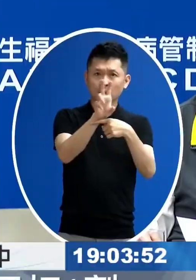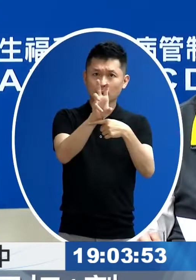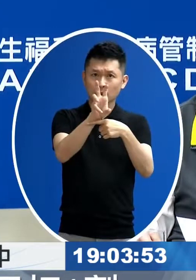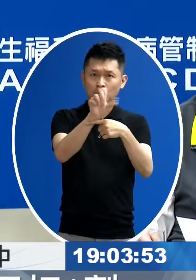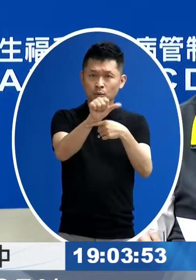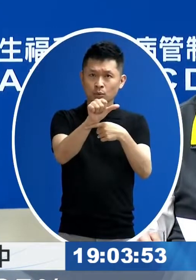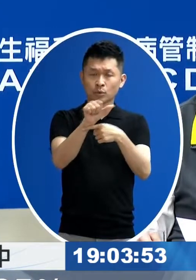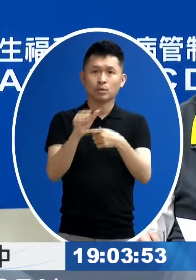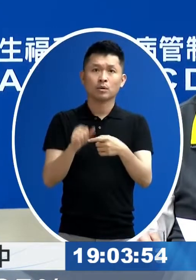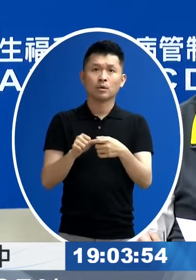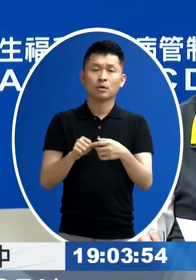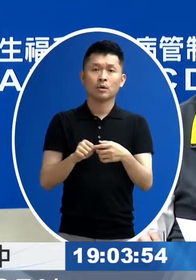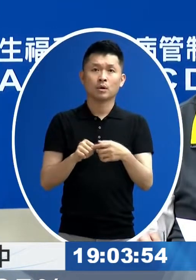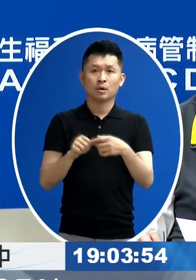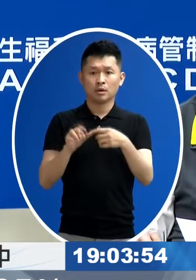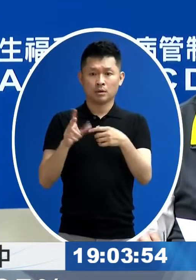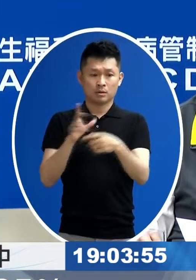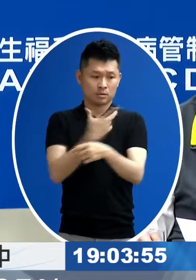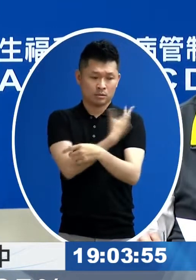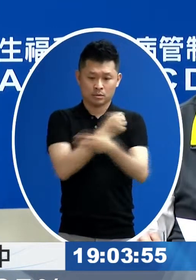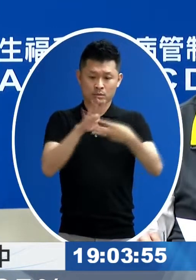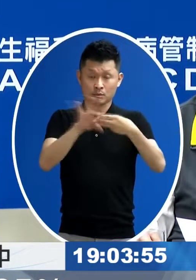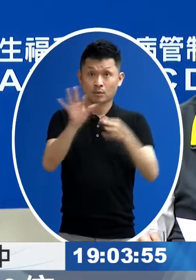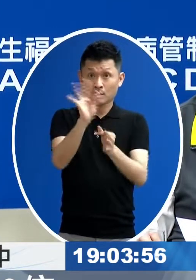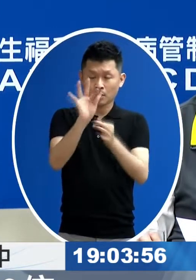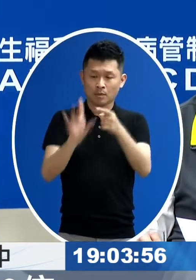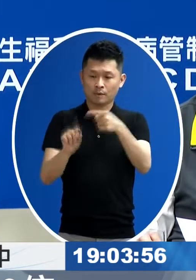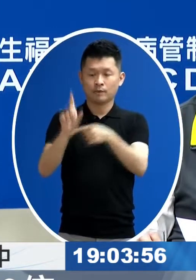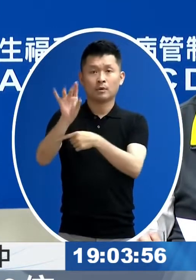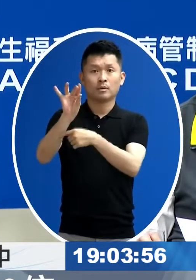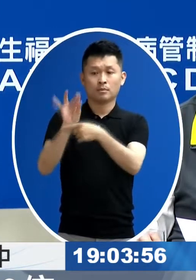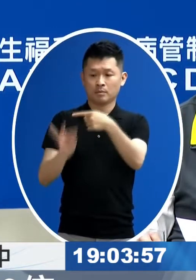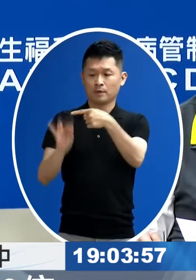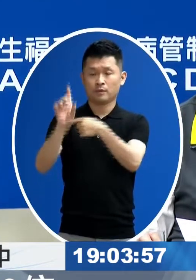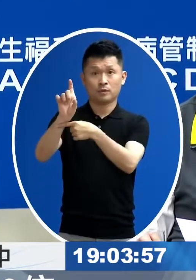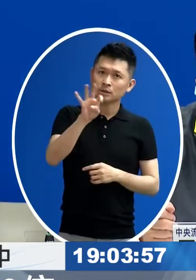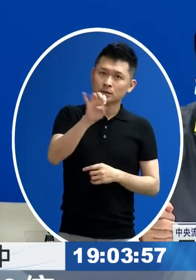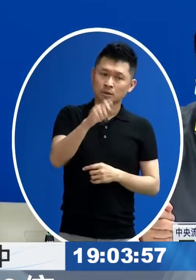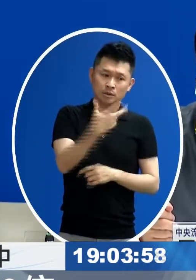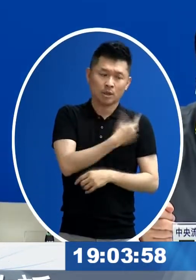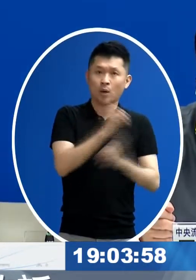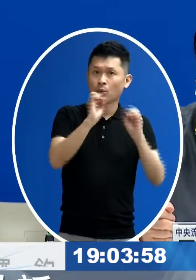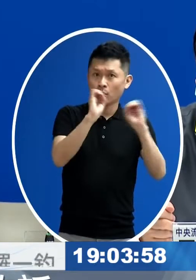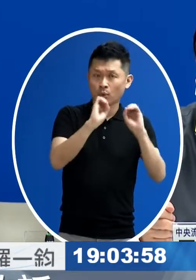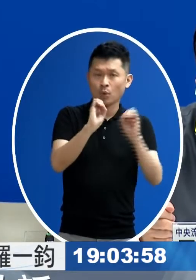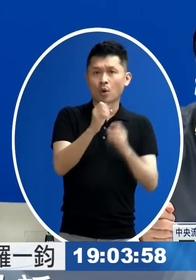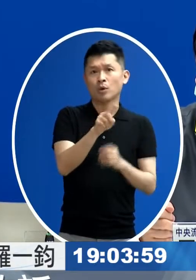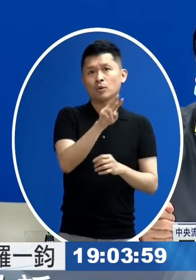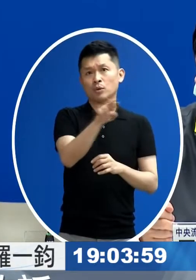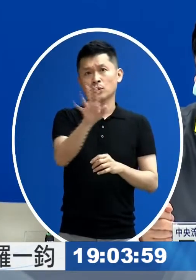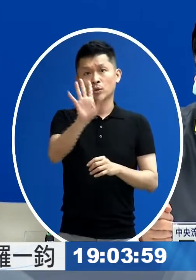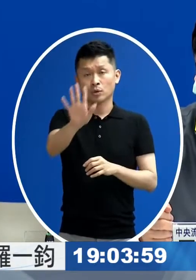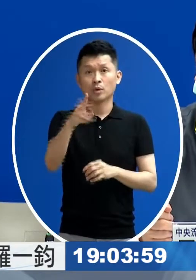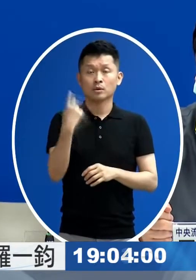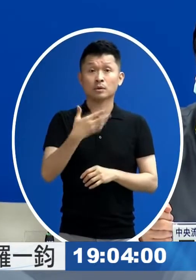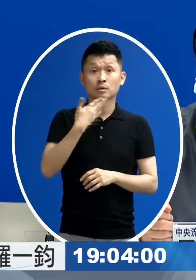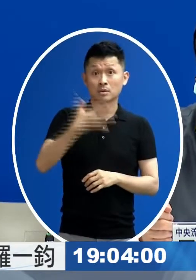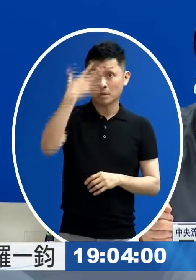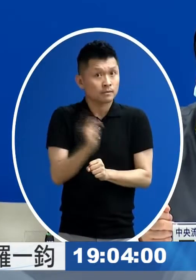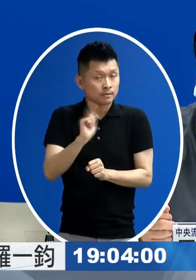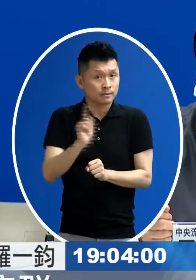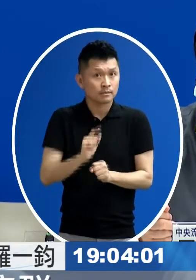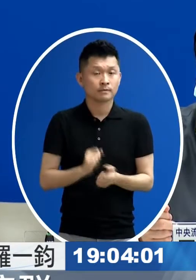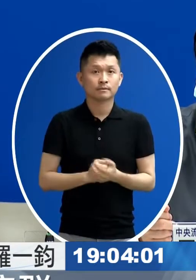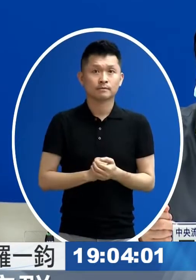打1剂，那打完3剂的现在是65%。所以那母数是差别10倍， 绝大部分都是长者的话，就是一个警